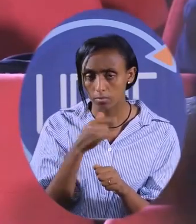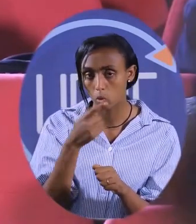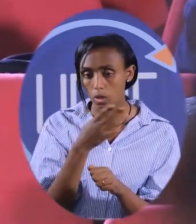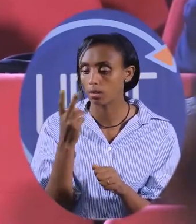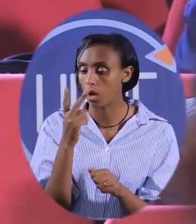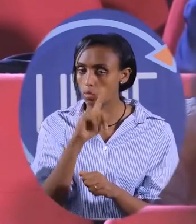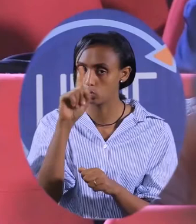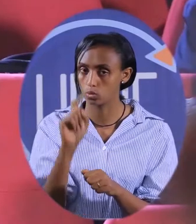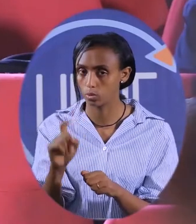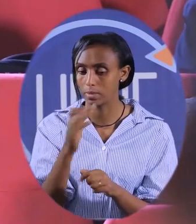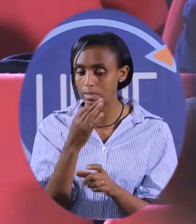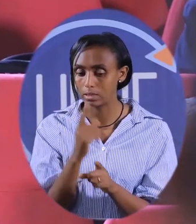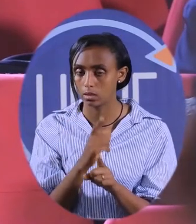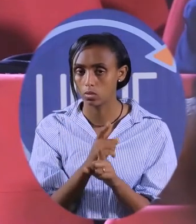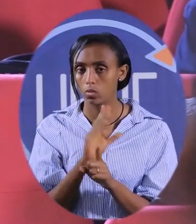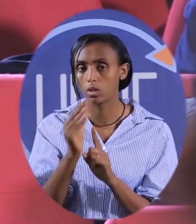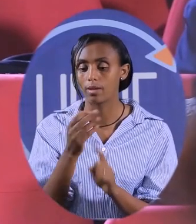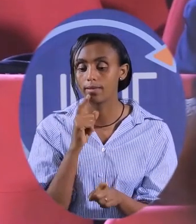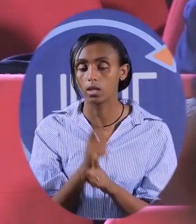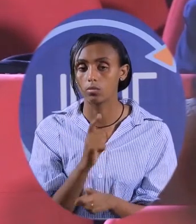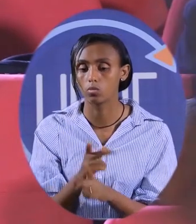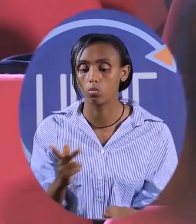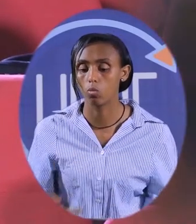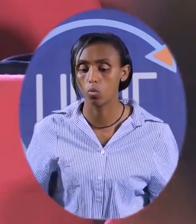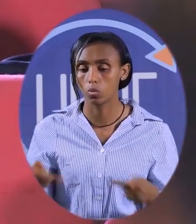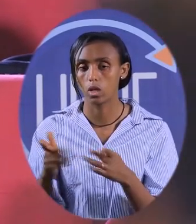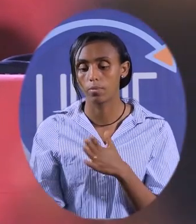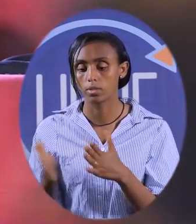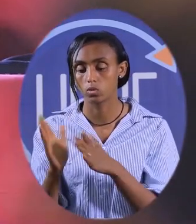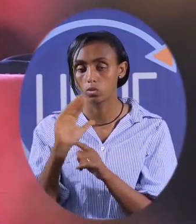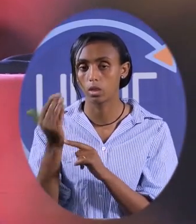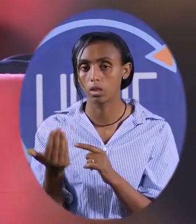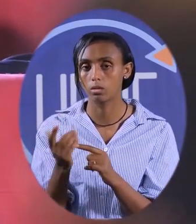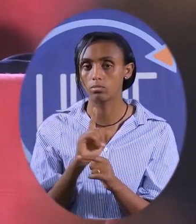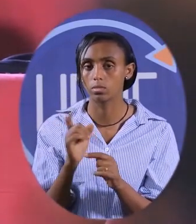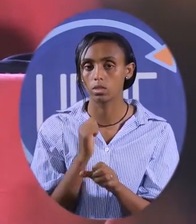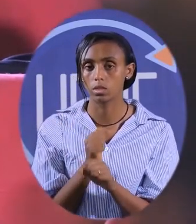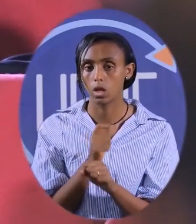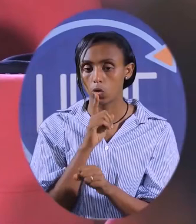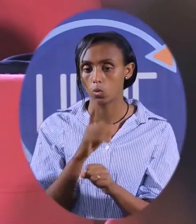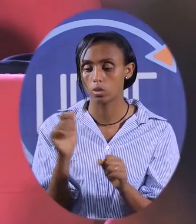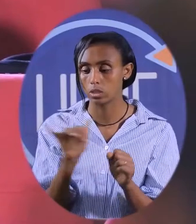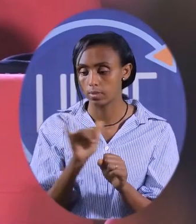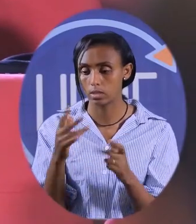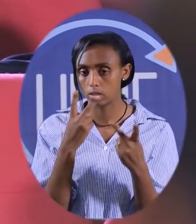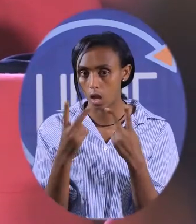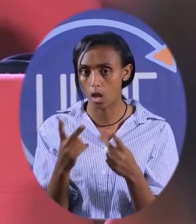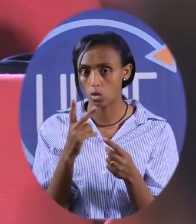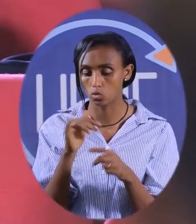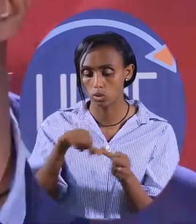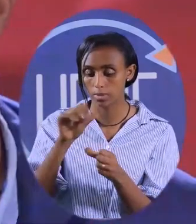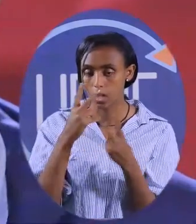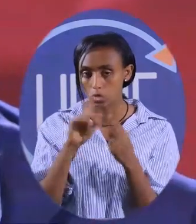ባለሙያ በተገቢው ሁኔታ ለተገቢው ቦታ ከመዘጋጀት አኳያ ተናባችሁ የምትሰሩበት አሰራር